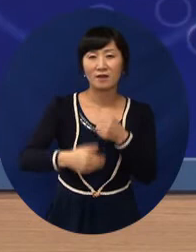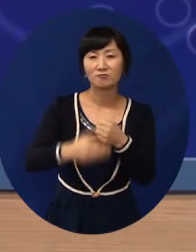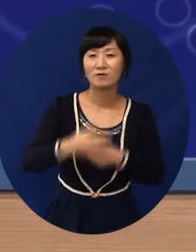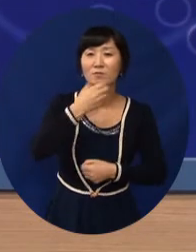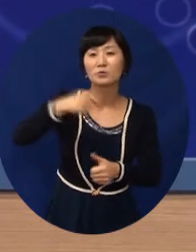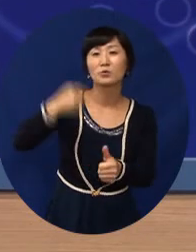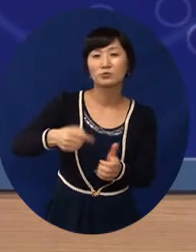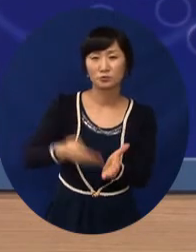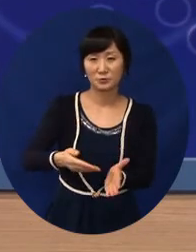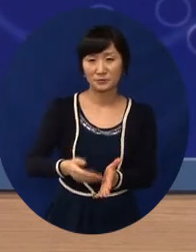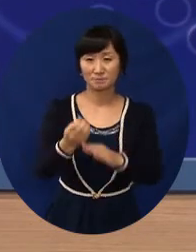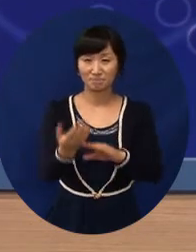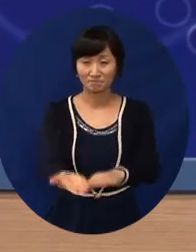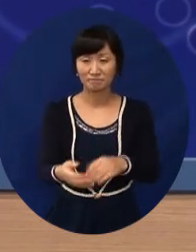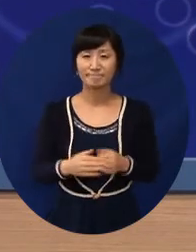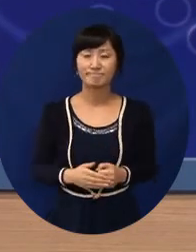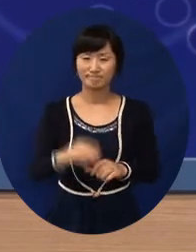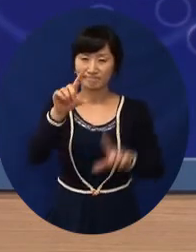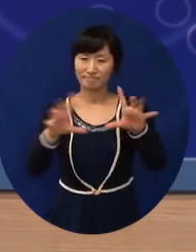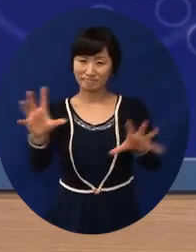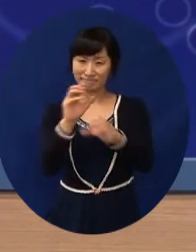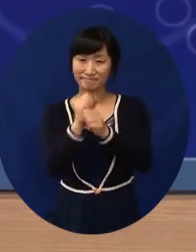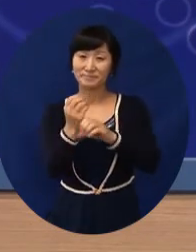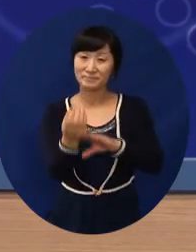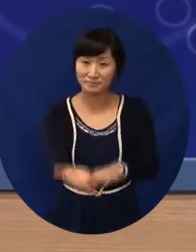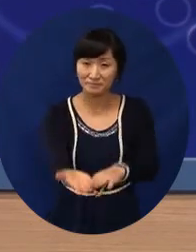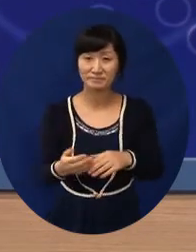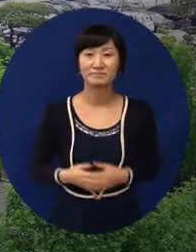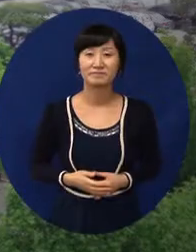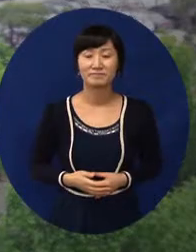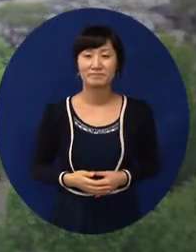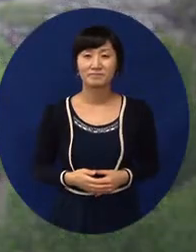행복 교육 뉴스입니다. 먼저 이 시간 주요 뉴스입니다.